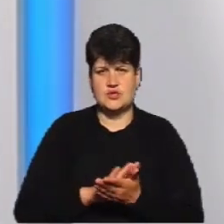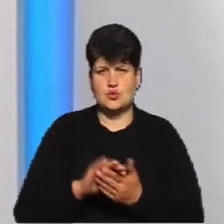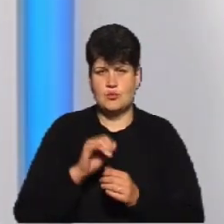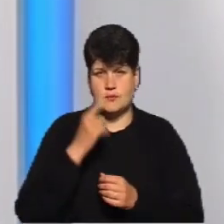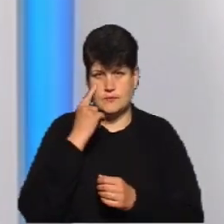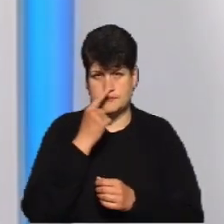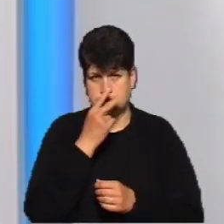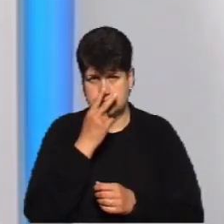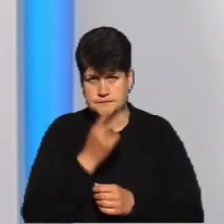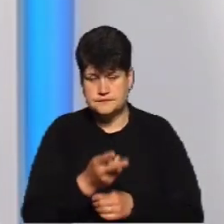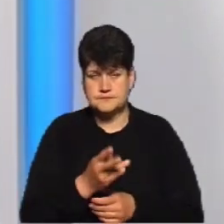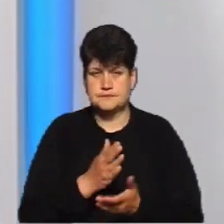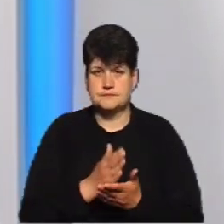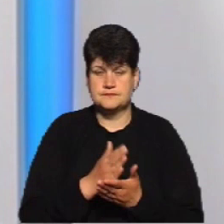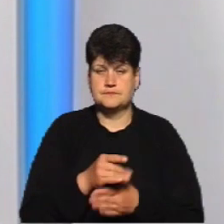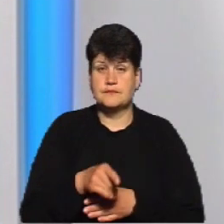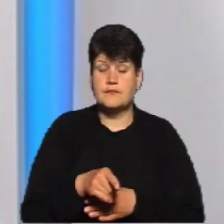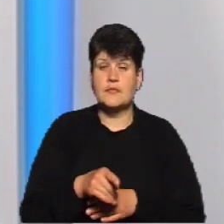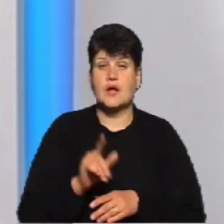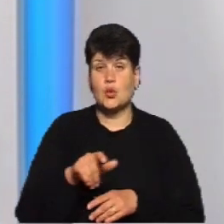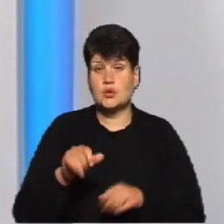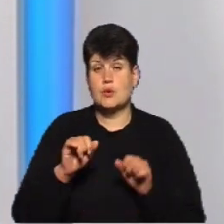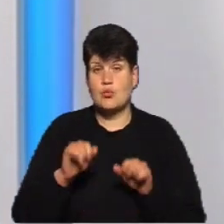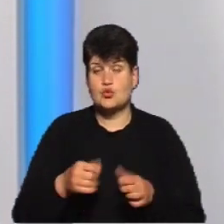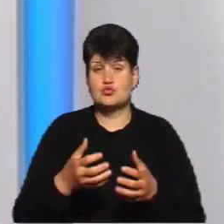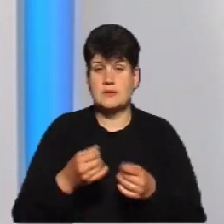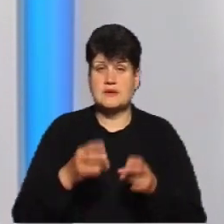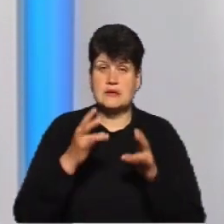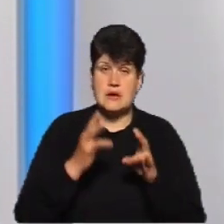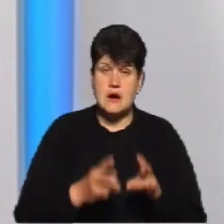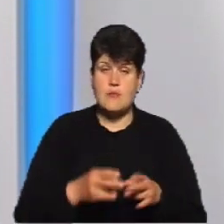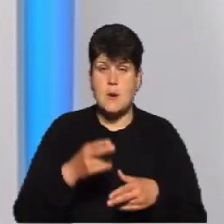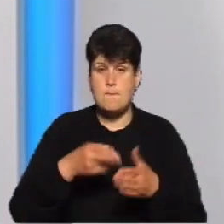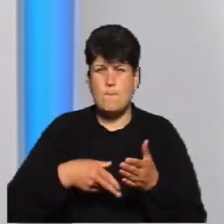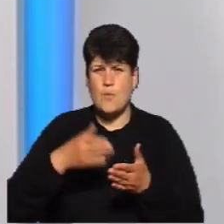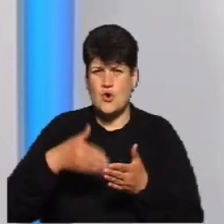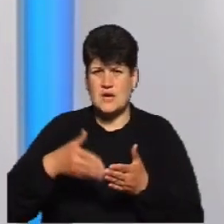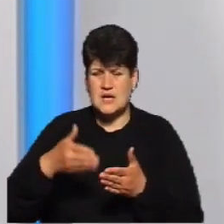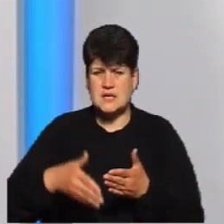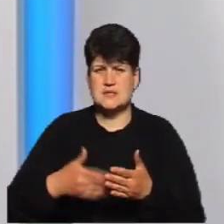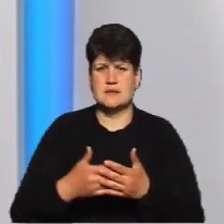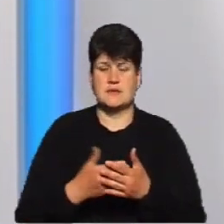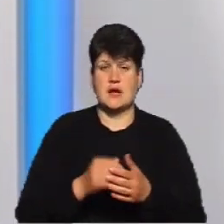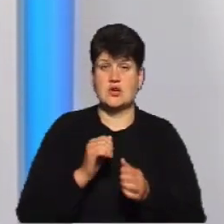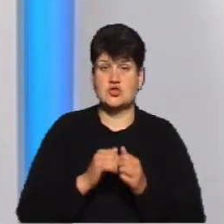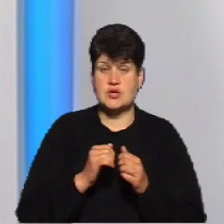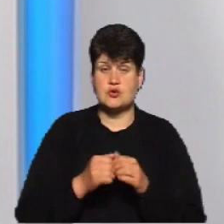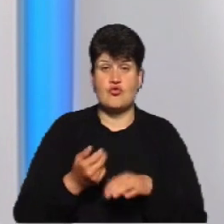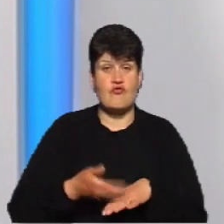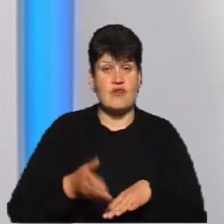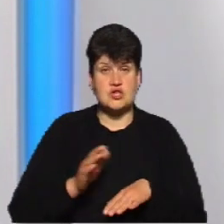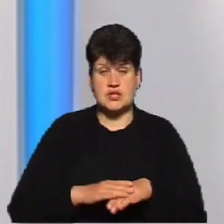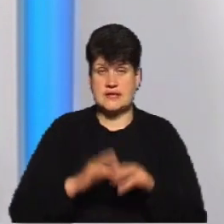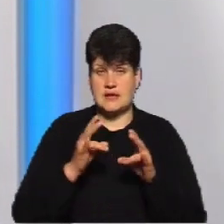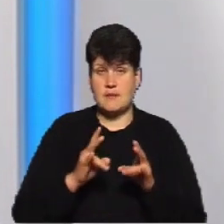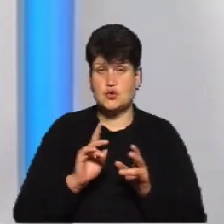визначити ці предмети. Люди можуть отримати травми, порізи, ну і часто навіть важкі травми, якщо люди пірнають,